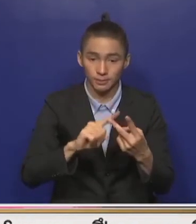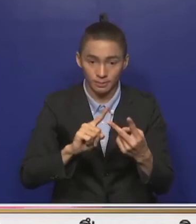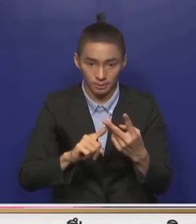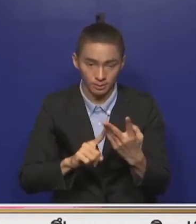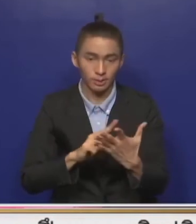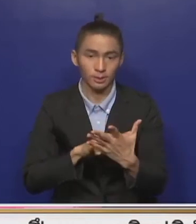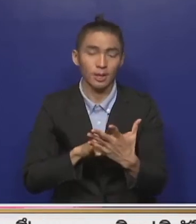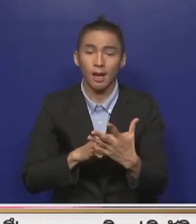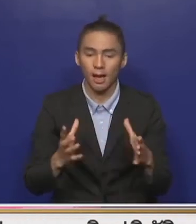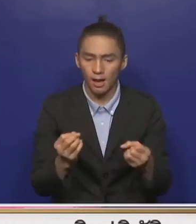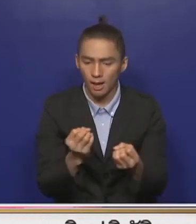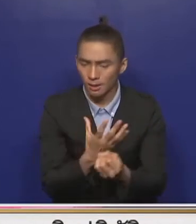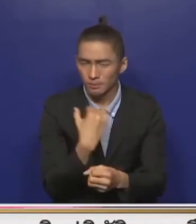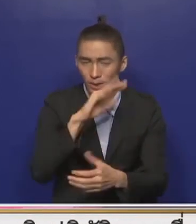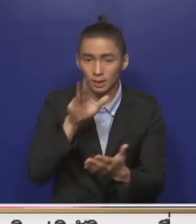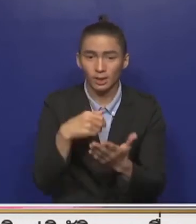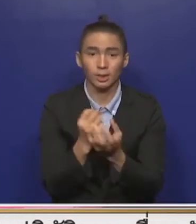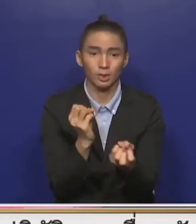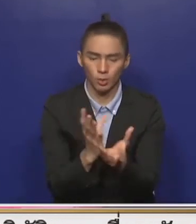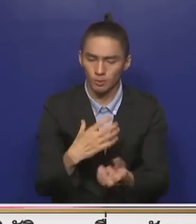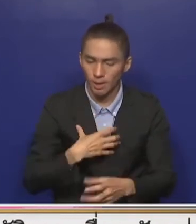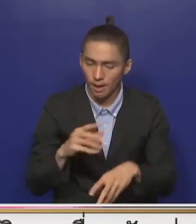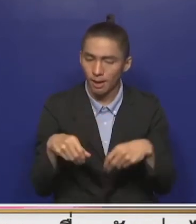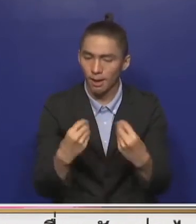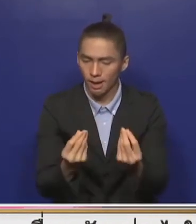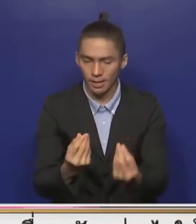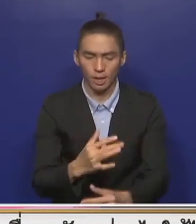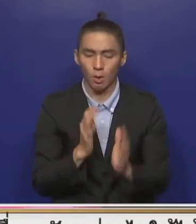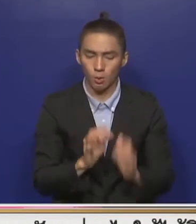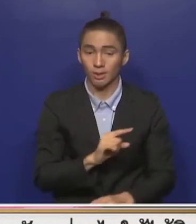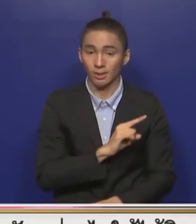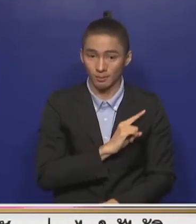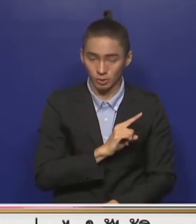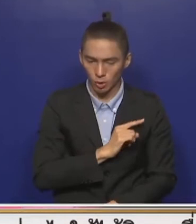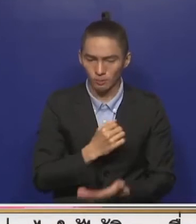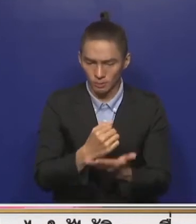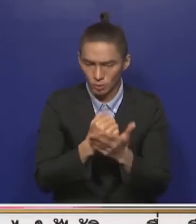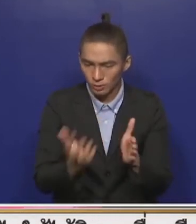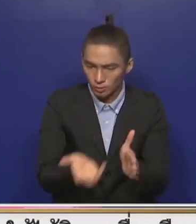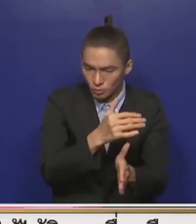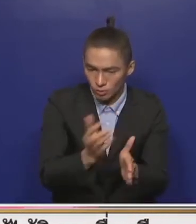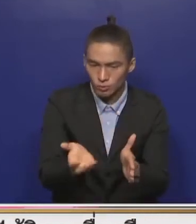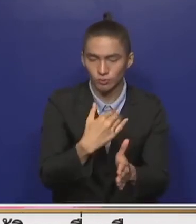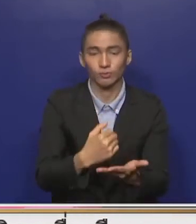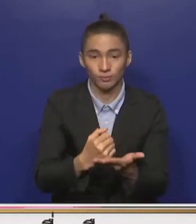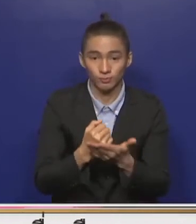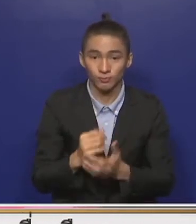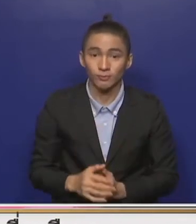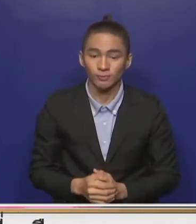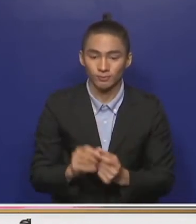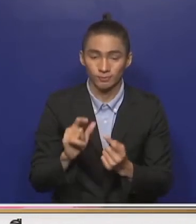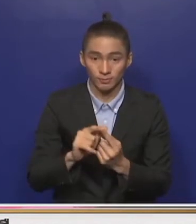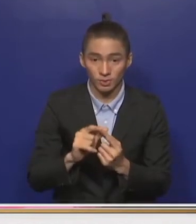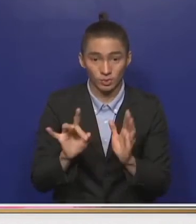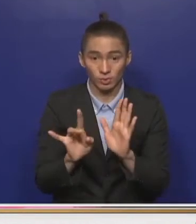และบ้านโนนรุ่งเรืองจึงอยากให้หน่วยงานที่เกี่ยวข้องได้ทำการขุดลอกด้วยครับเรื่องสุดท้ายครับท่านประธานถนนระหว่างบ้าน